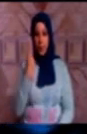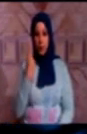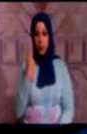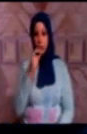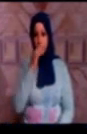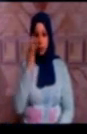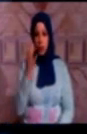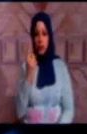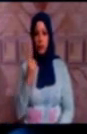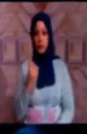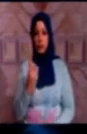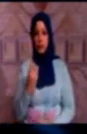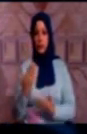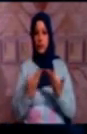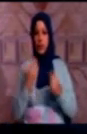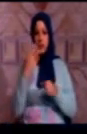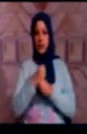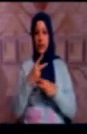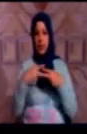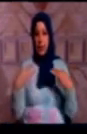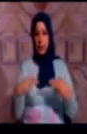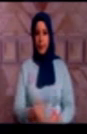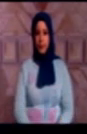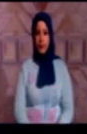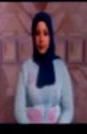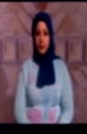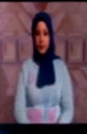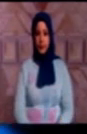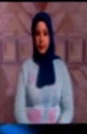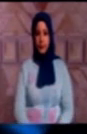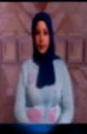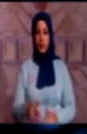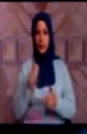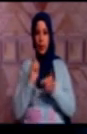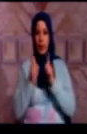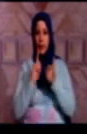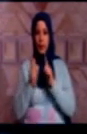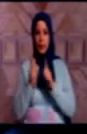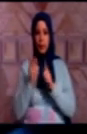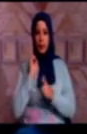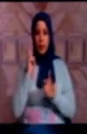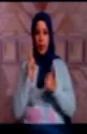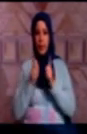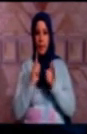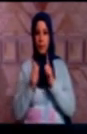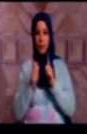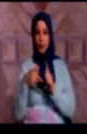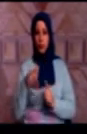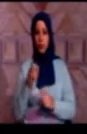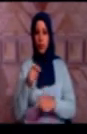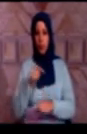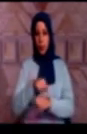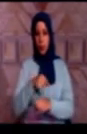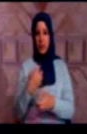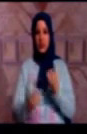يعني امين عام او مدير عام الامم المتحده لما قال والله نحن دخلنا عصر الغليان العالمي